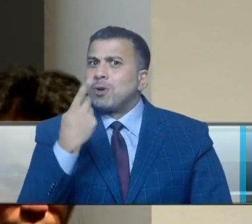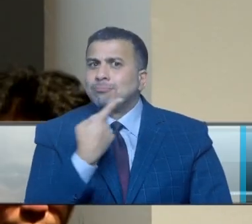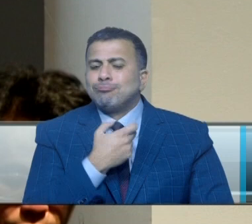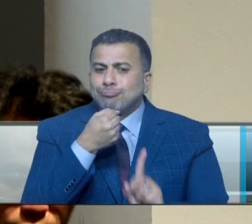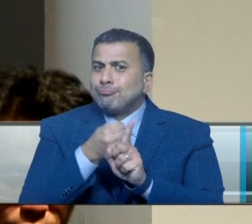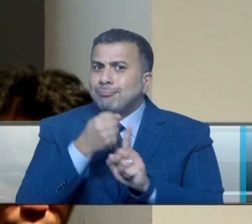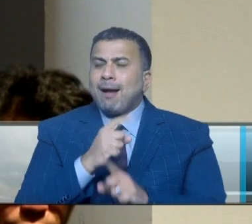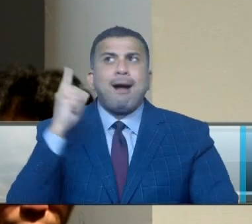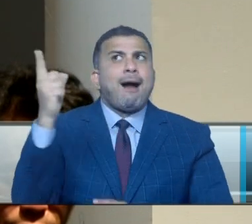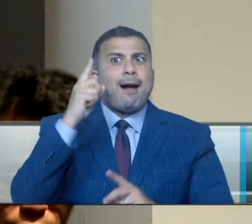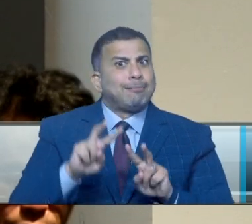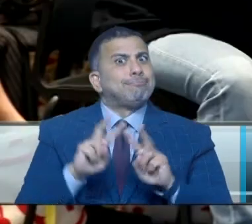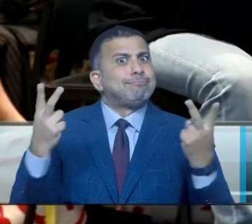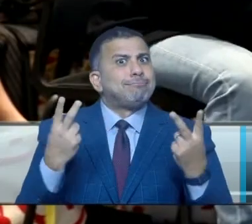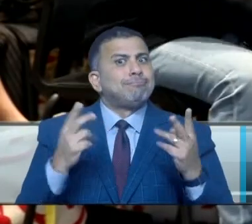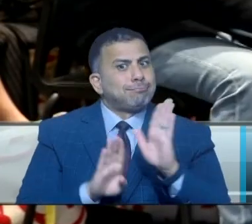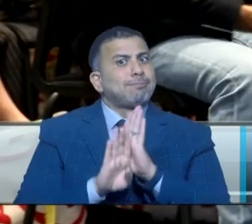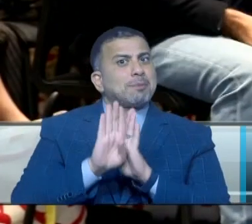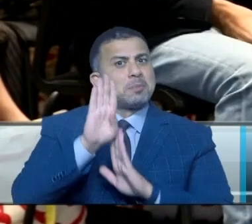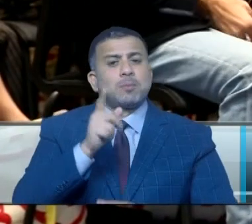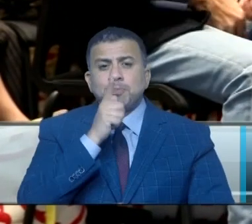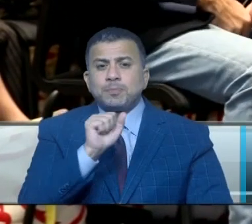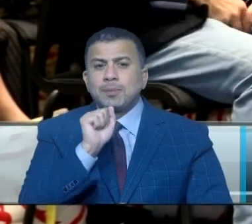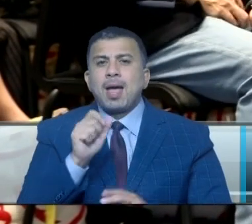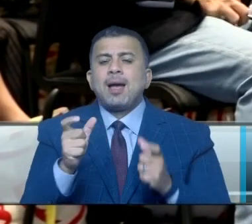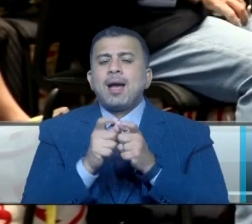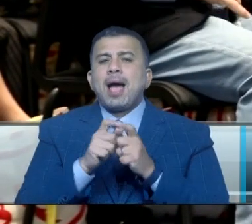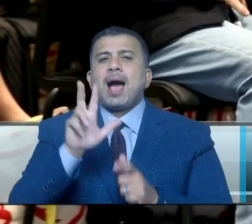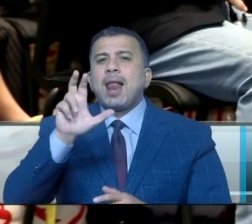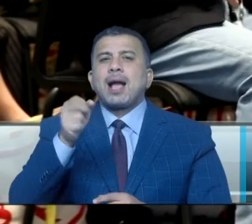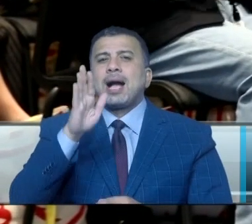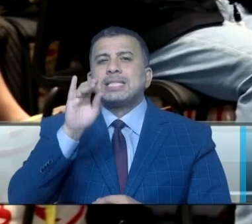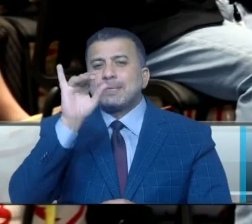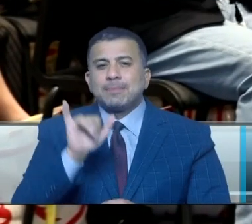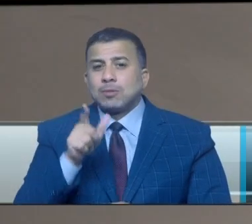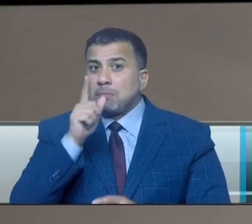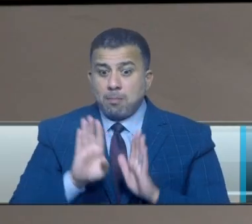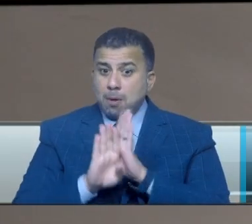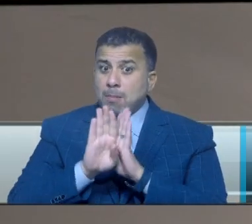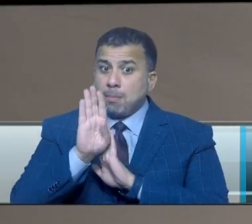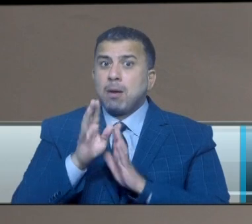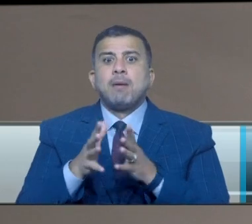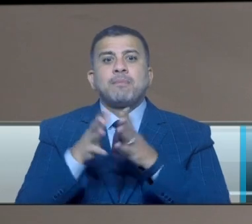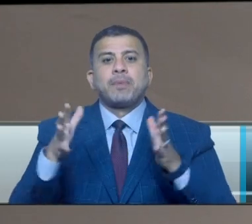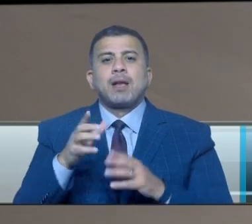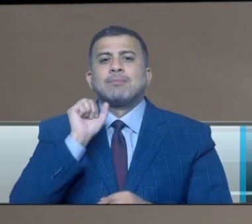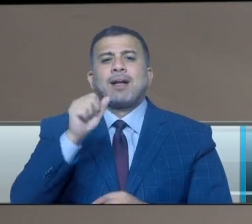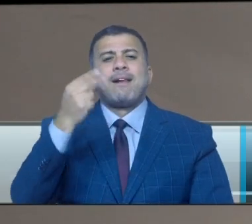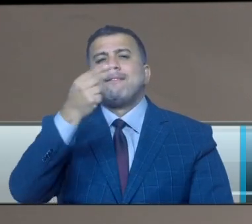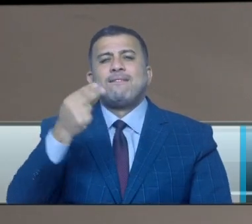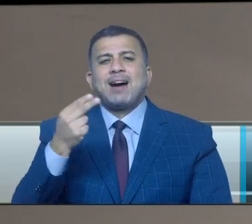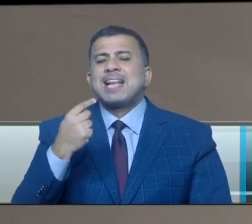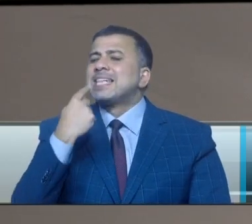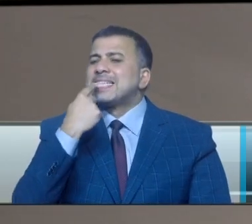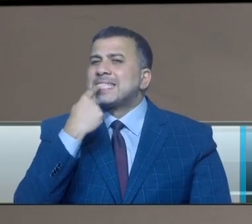تاثيرا عالميا فيه وياتي تصدر القاسمي للقائمه تقديرا لاسهاماته البارزه في علم الفن خلال